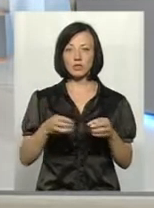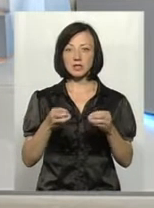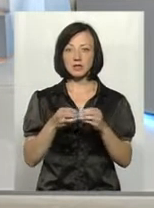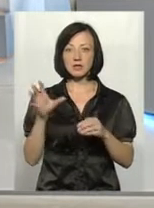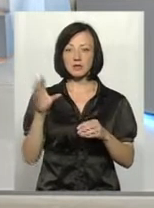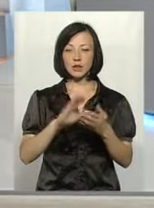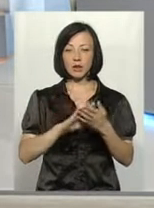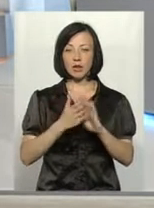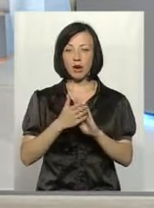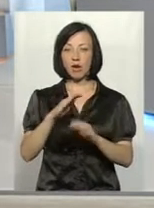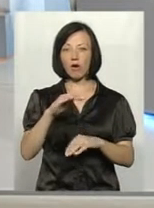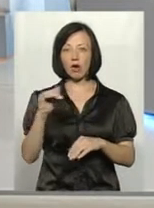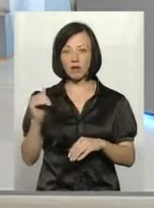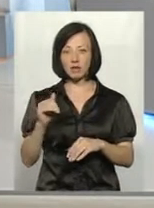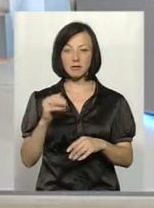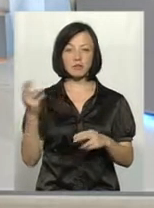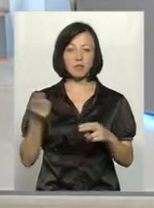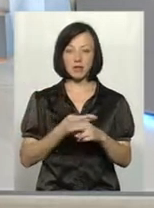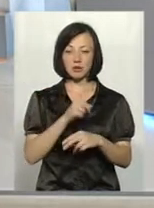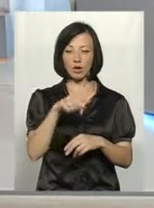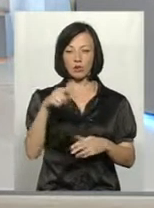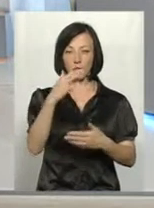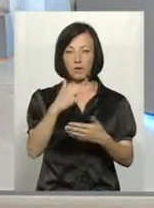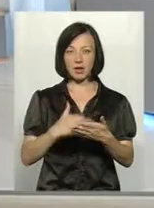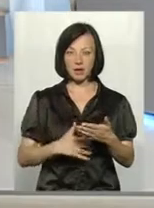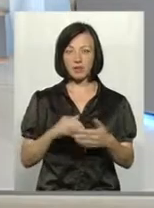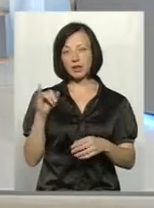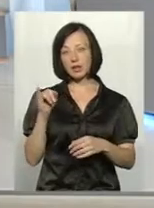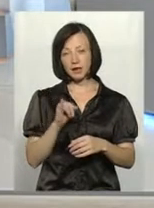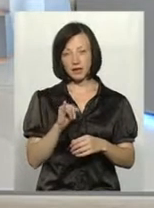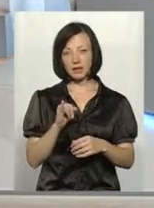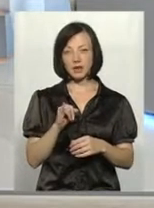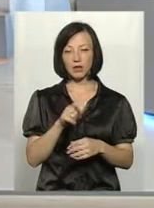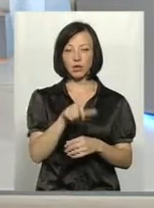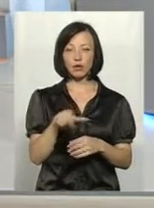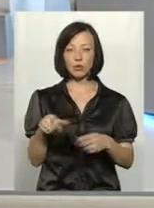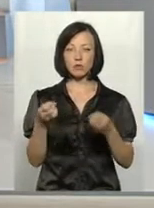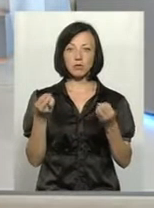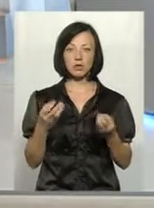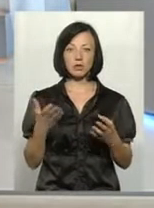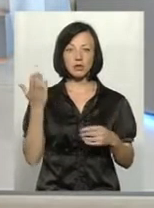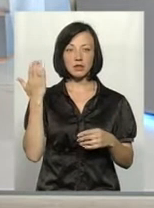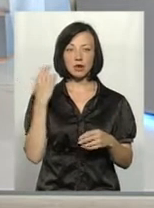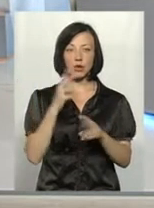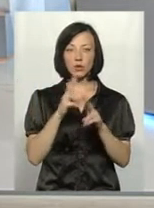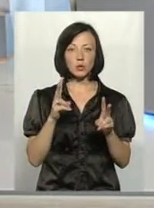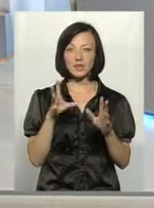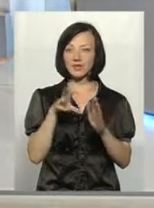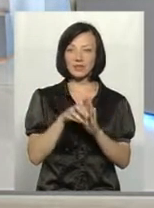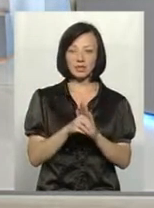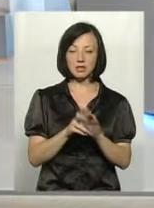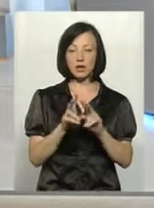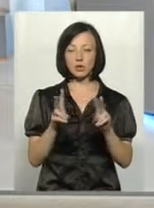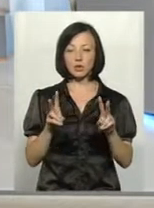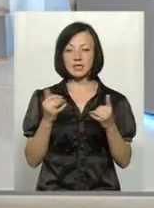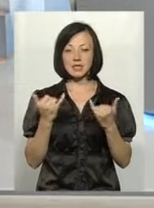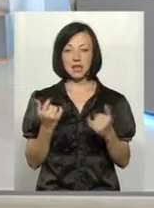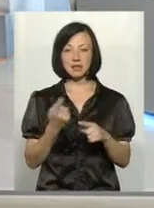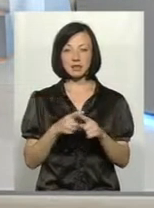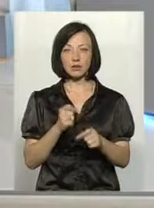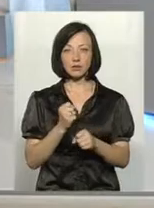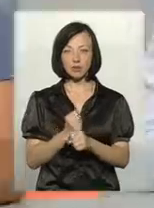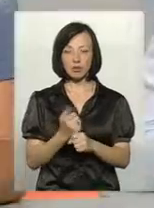договори оренди, які укладалися, вони в основному йшли без кадастрових номерів. І вони, люди просто в свій час десь хтось не вніс. Хтось тільки зараз це